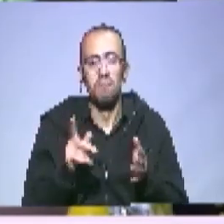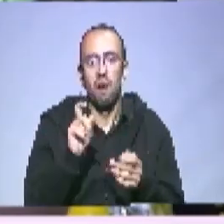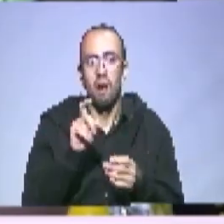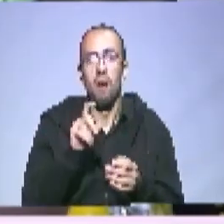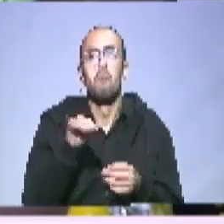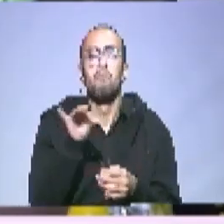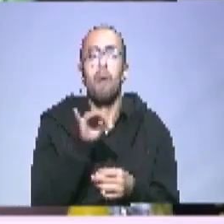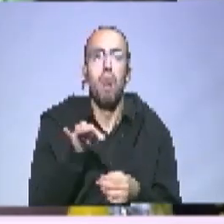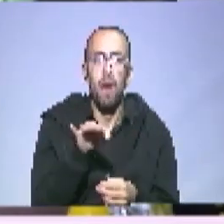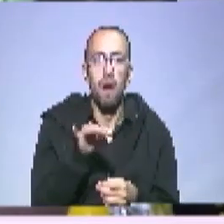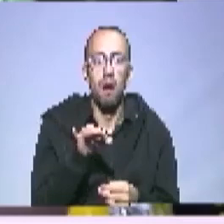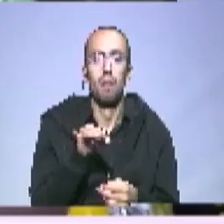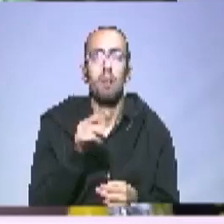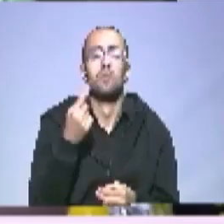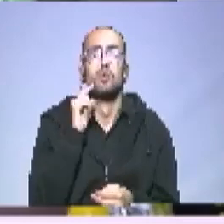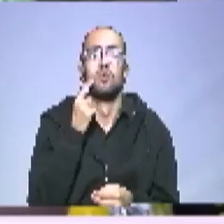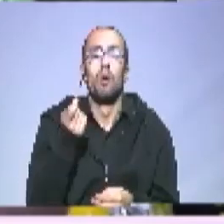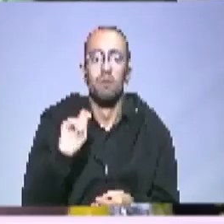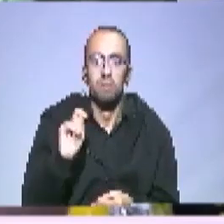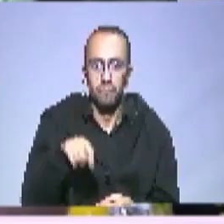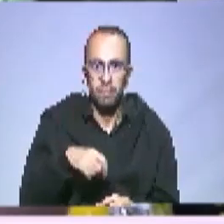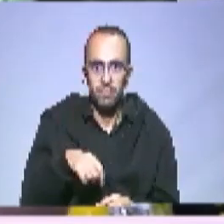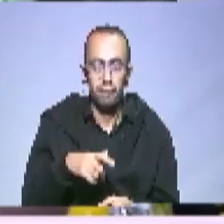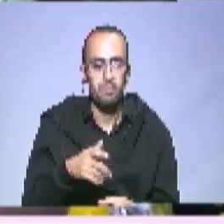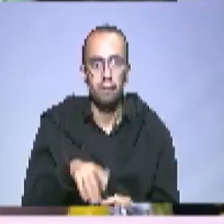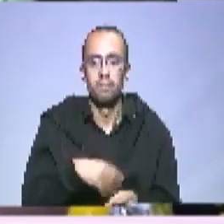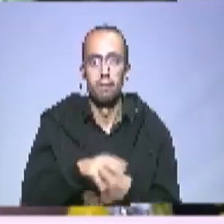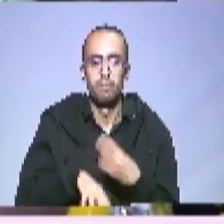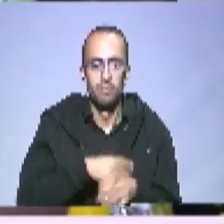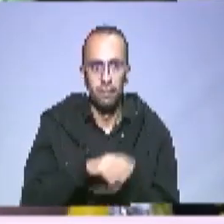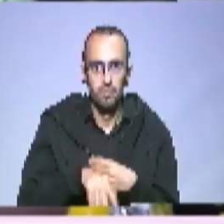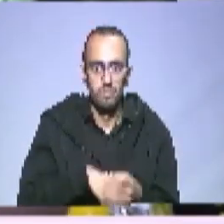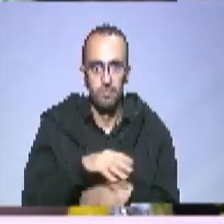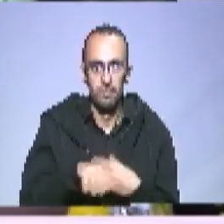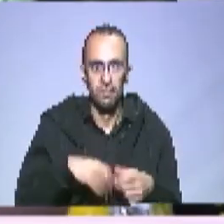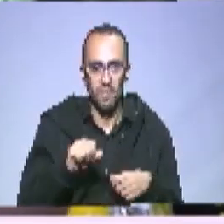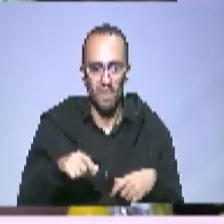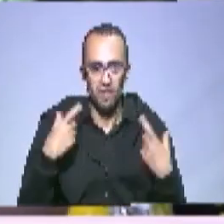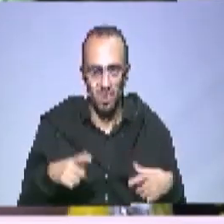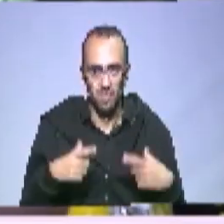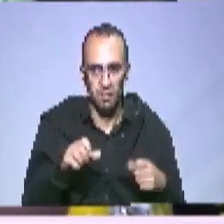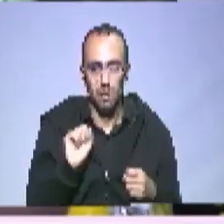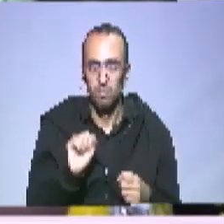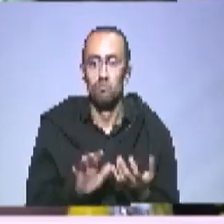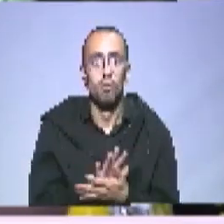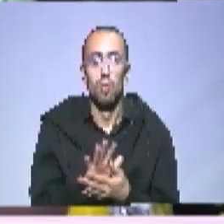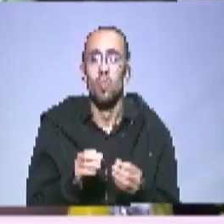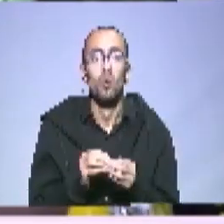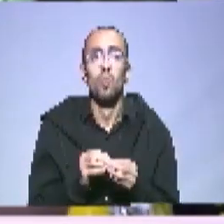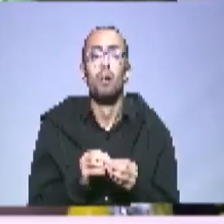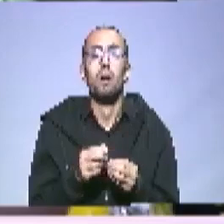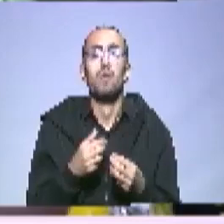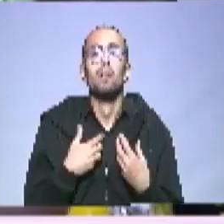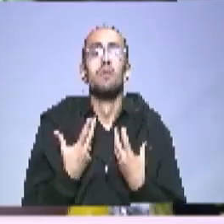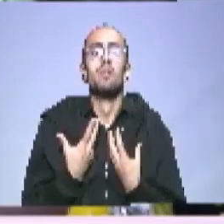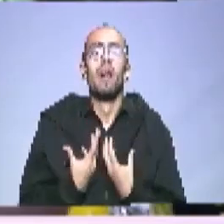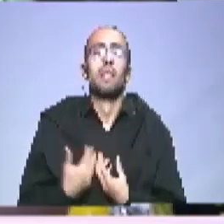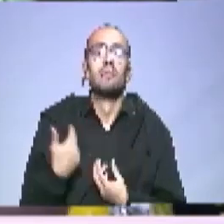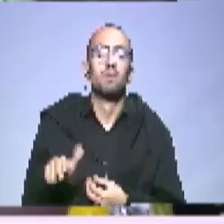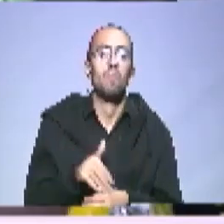ودقيق وملح ومعلقه سكر بس. هي مشكله العجينه الثانيه اللي هي بتاع الفطير الشرقي، مشكلتها انها بتحب ترتاح